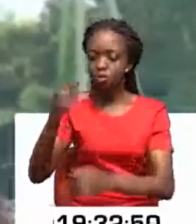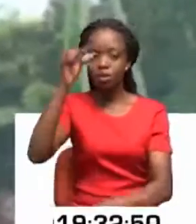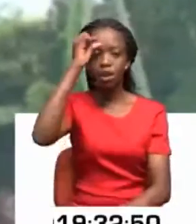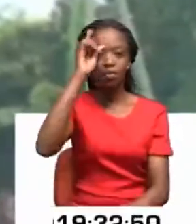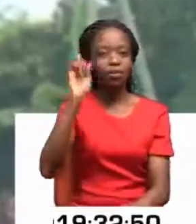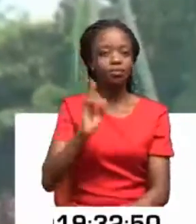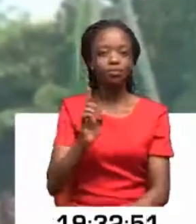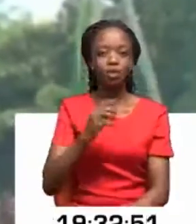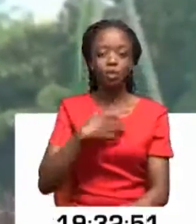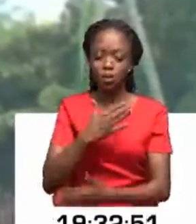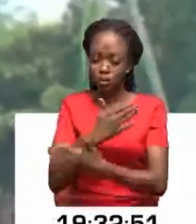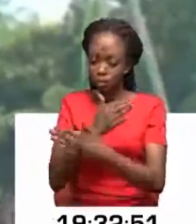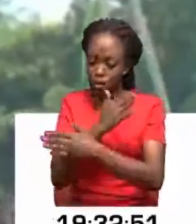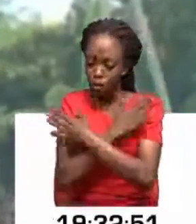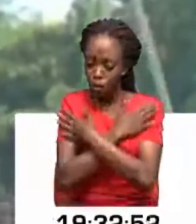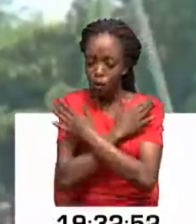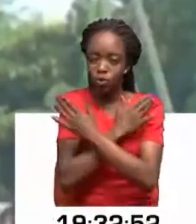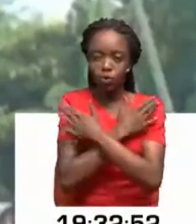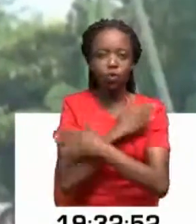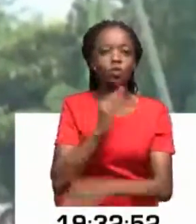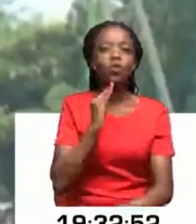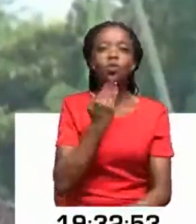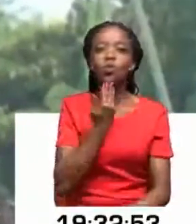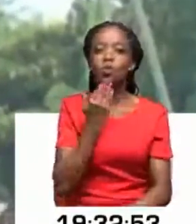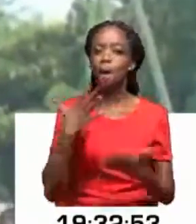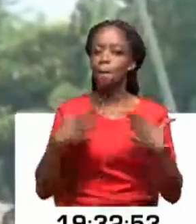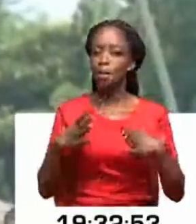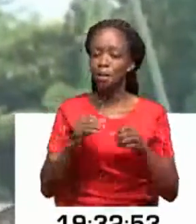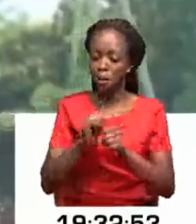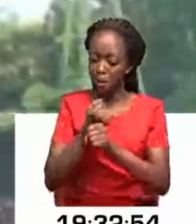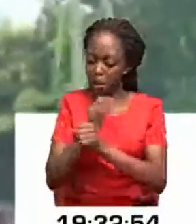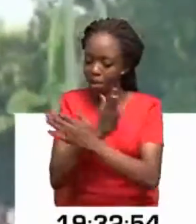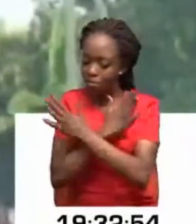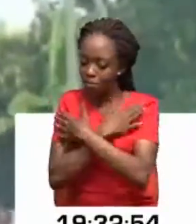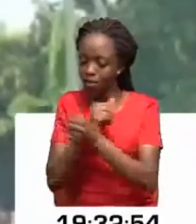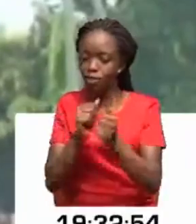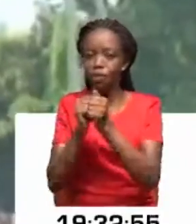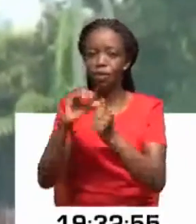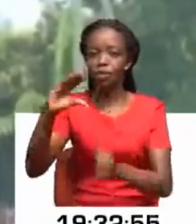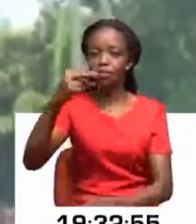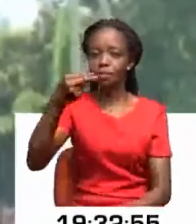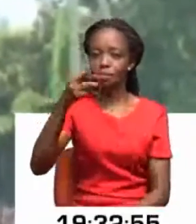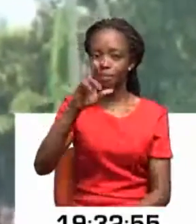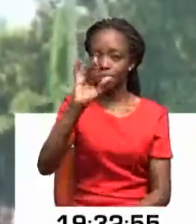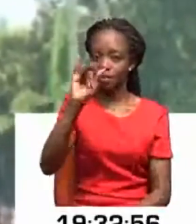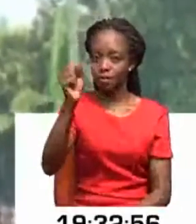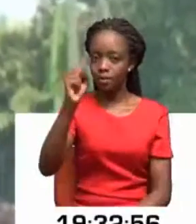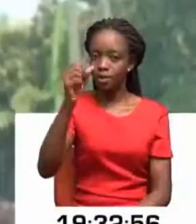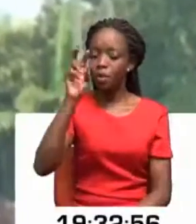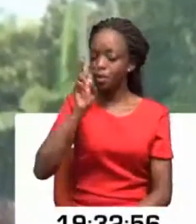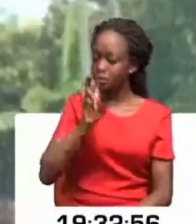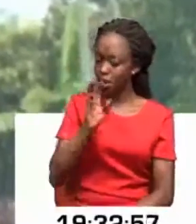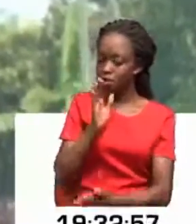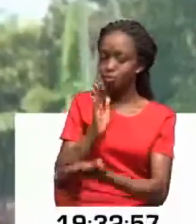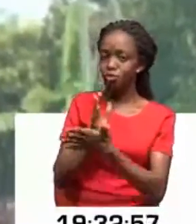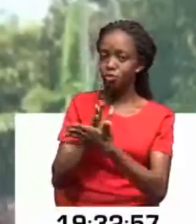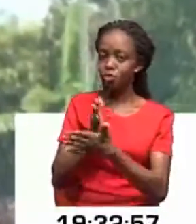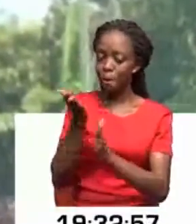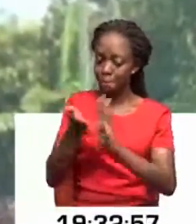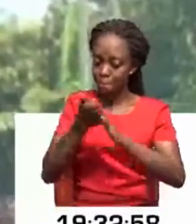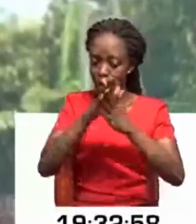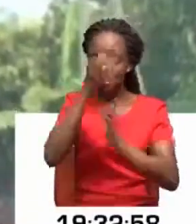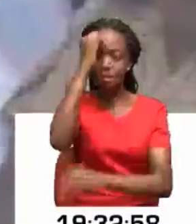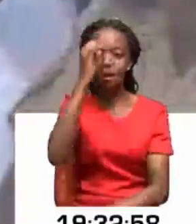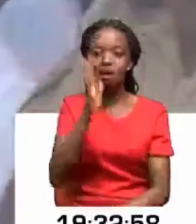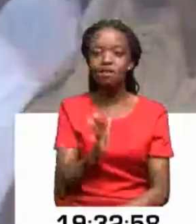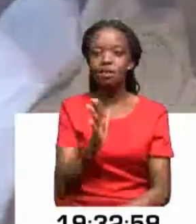Tafute urafiki na jamii ya Waluya. Tafute urafiki na mheshimiwa Chris Wamalwa ambaye tunaona anaenda kuwa governor wa jimbo la